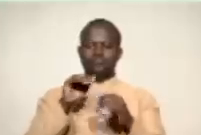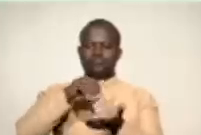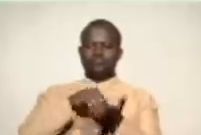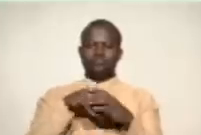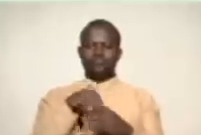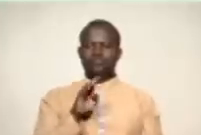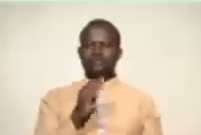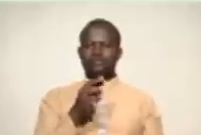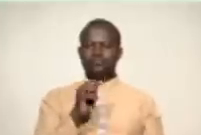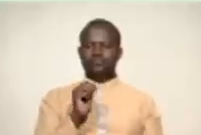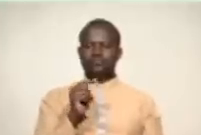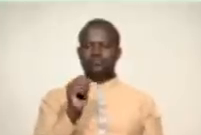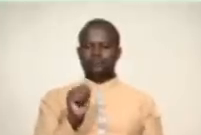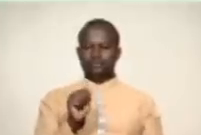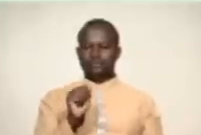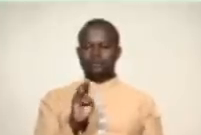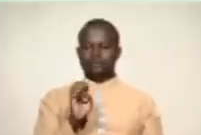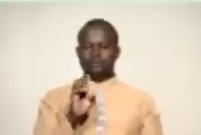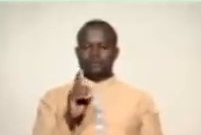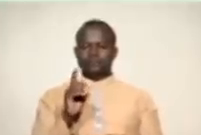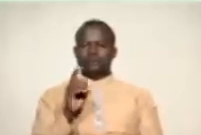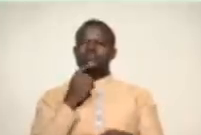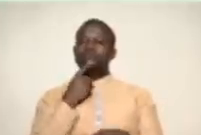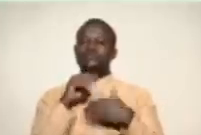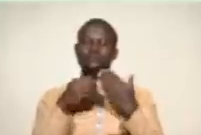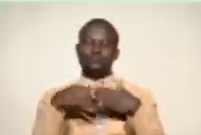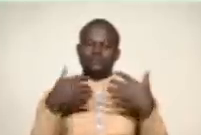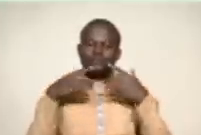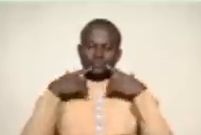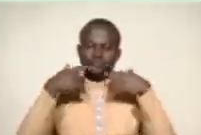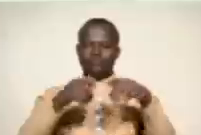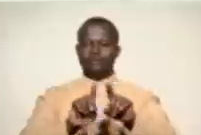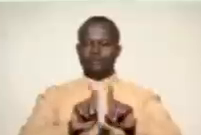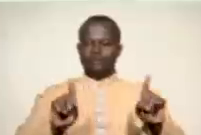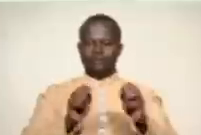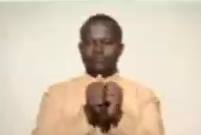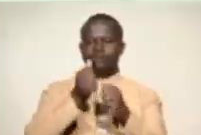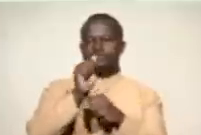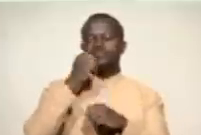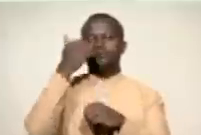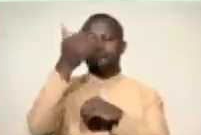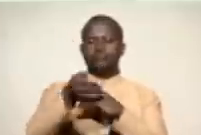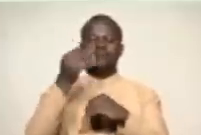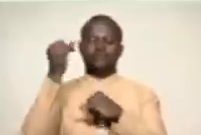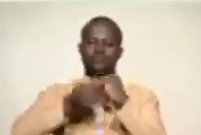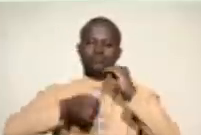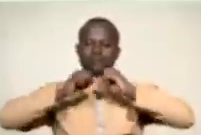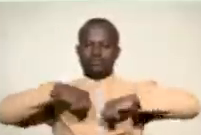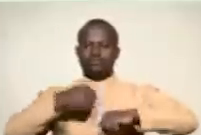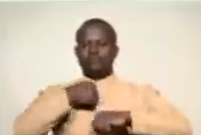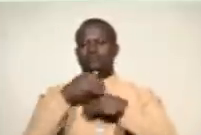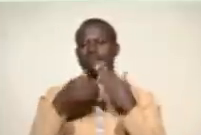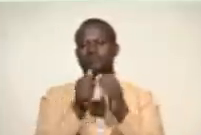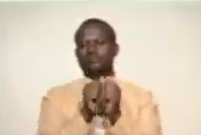ndetse na Bigirimana Abede bombi bakinaga hagati mu kibuga. Kiyovu Sport rero bamaze gutangaza ko yatandukanye nabo nyuma yaho basoje amasezerano bafitanye